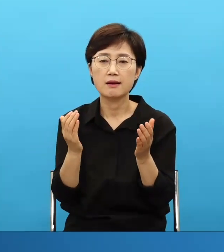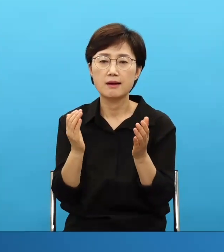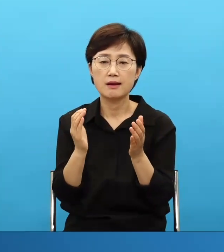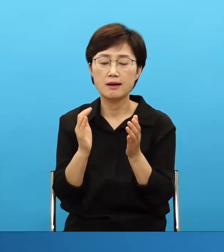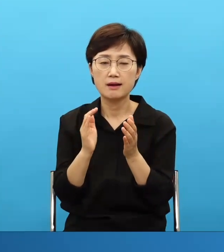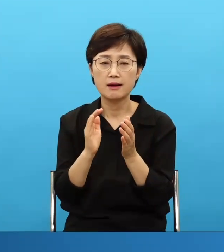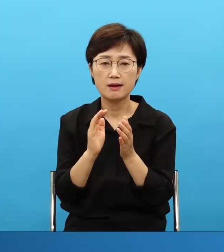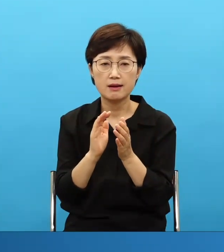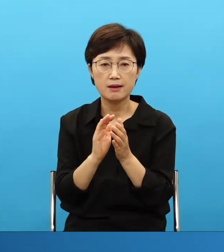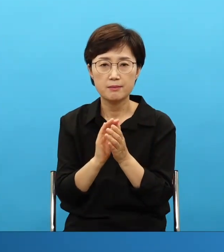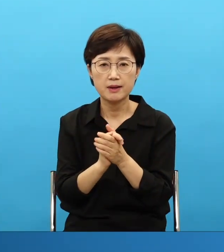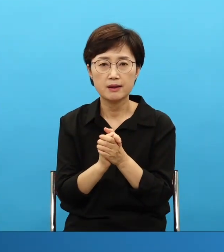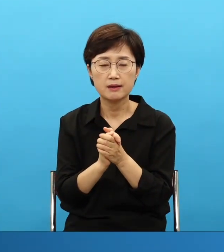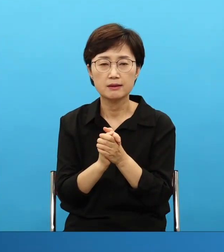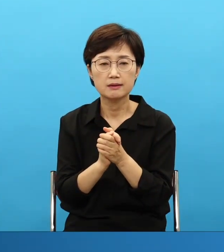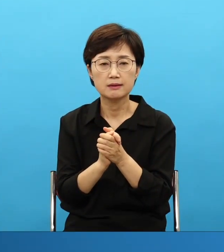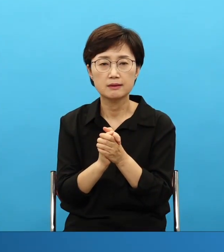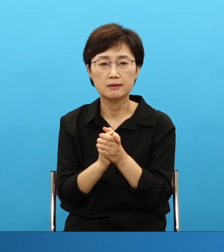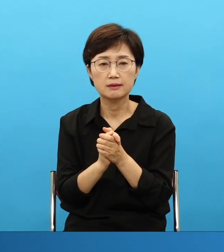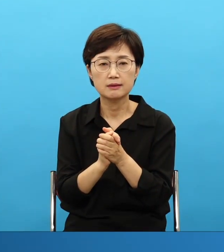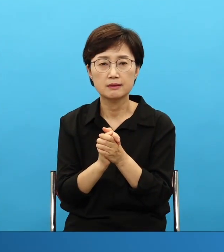했 아멘